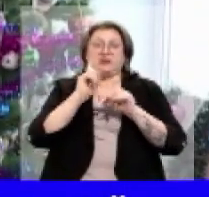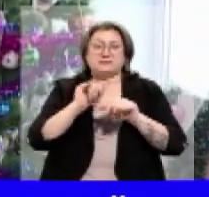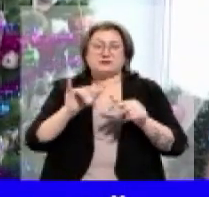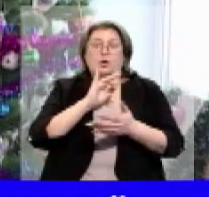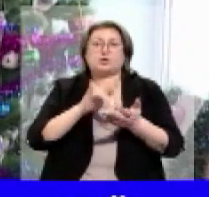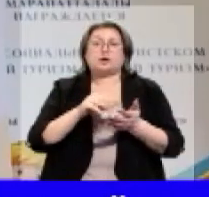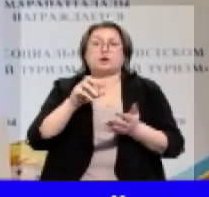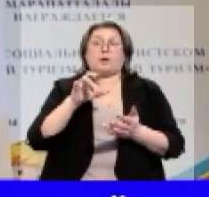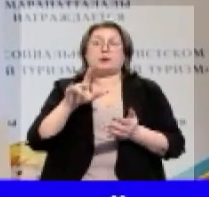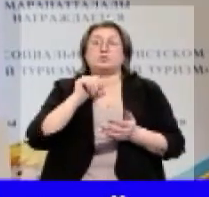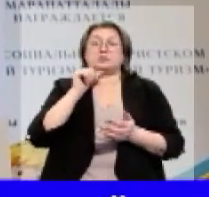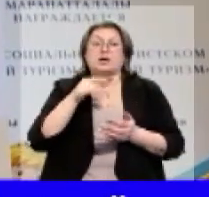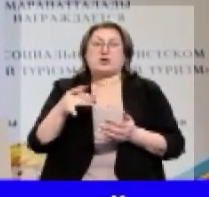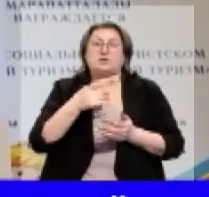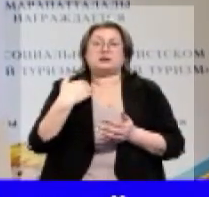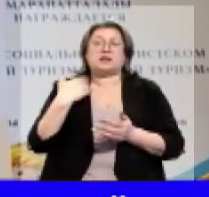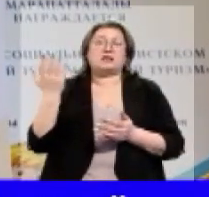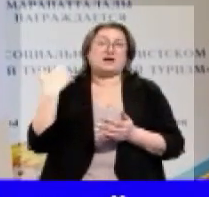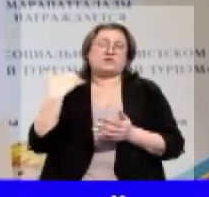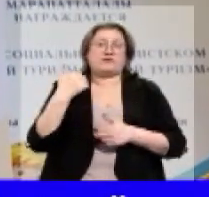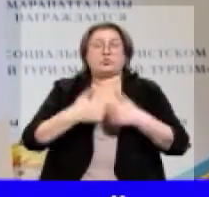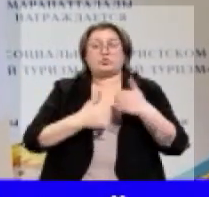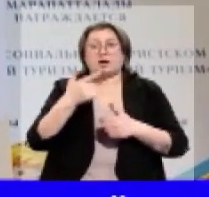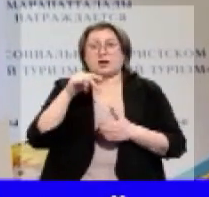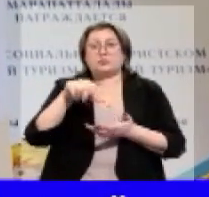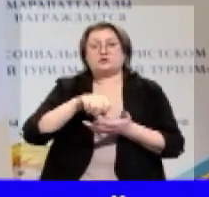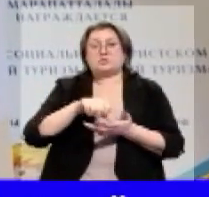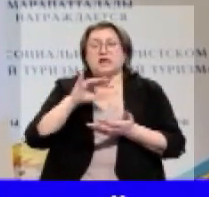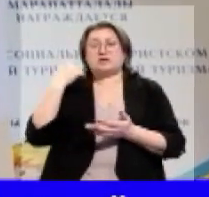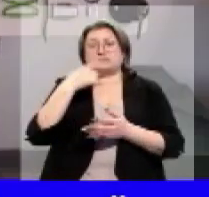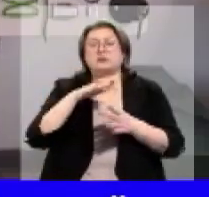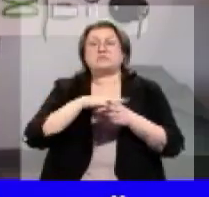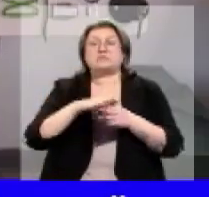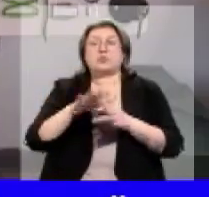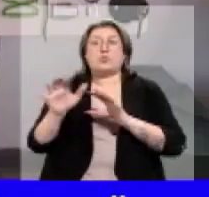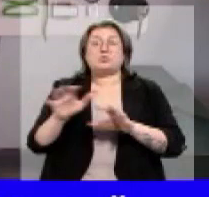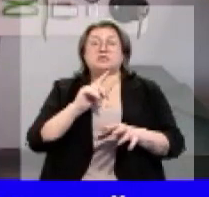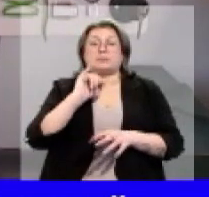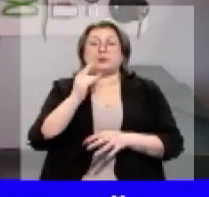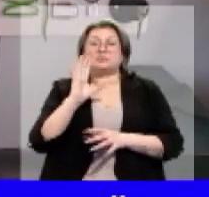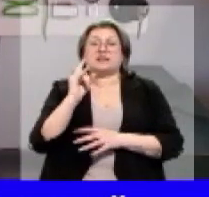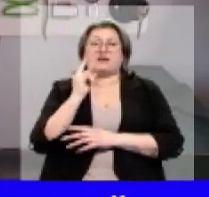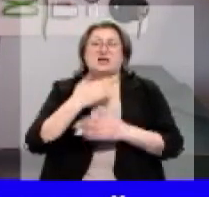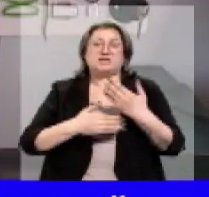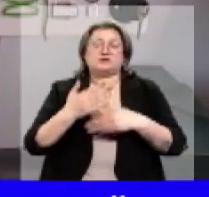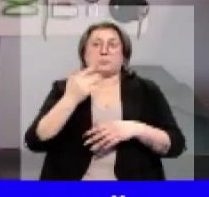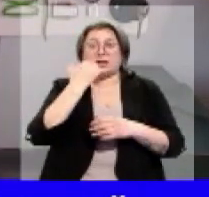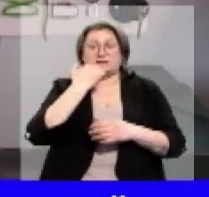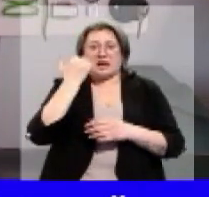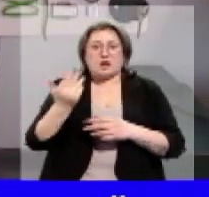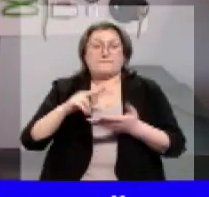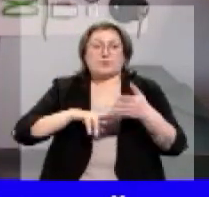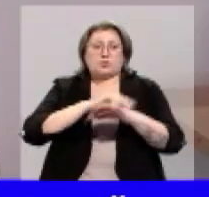развитии в городе Тобол Кустанайского района хотела давно. В конкурсе грантов участвовала как лицо, осуществляющее уход за ребенком с инвалидностью. Благодаря